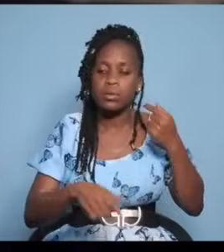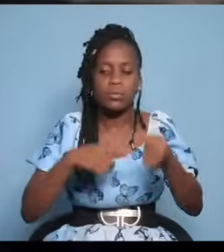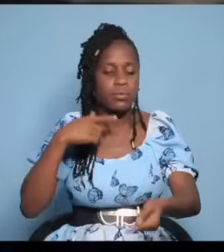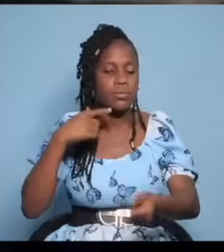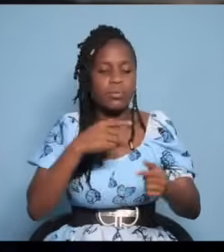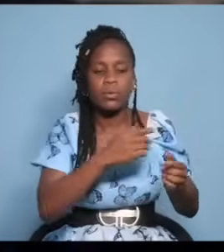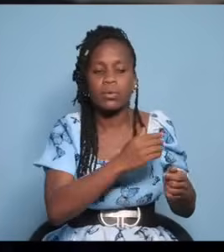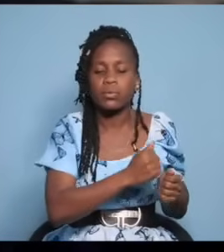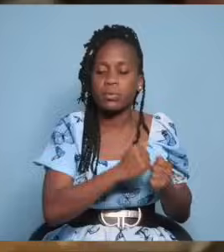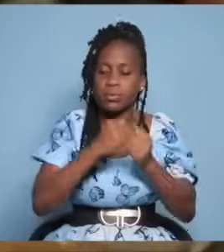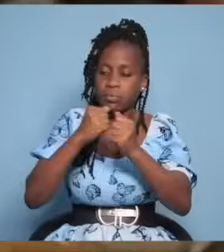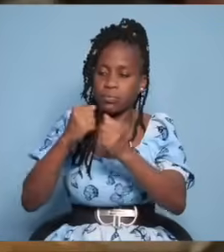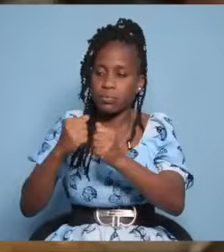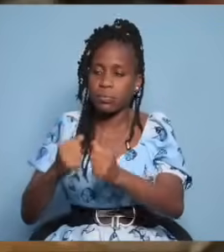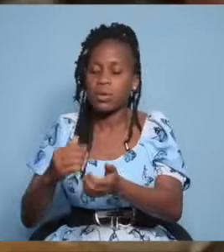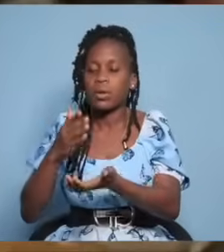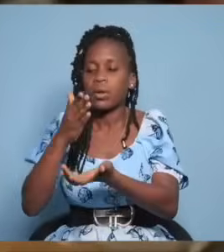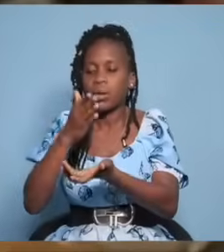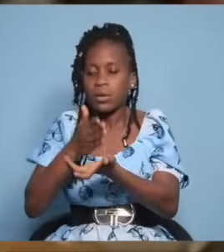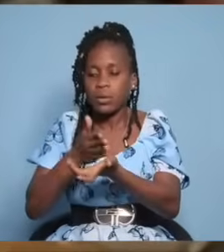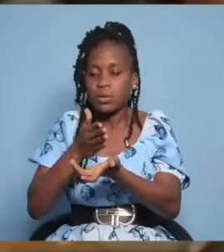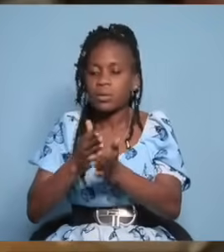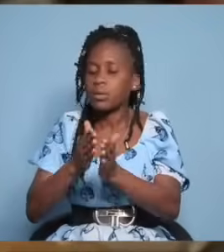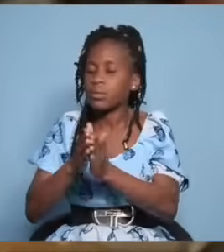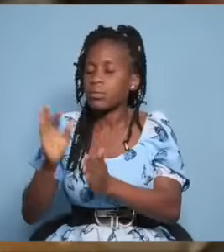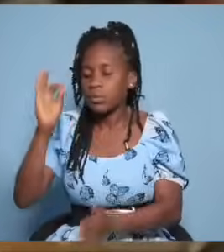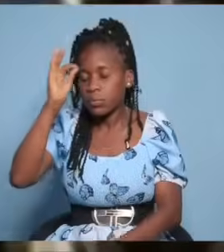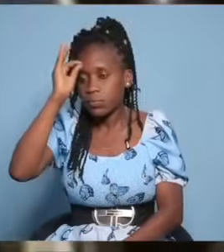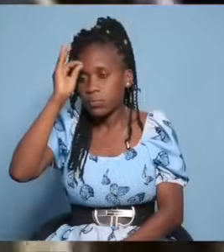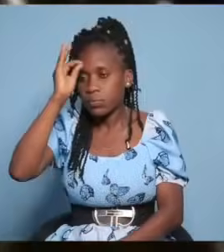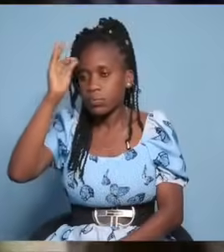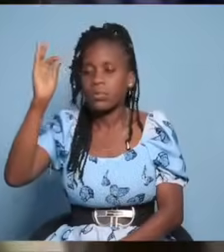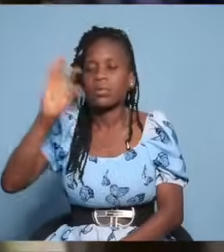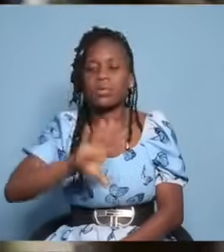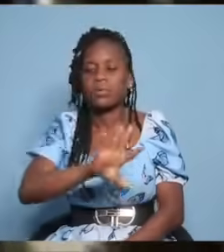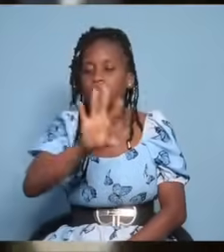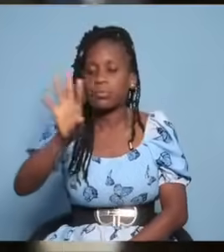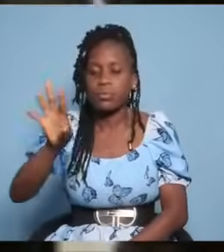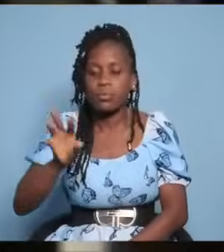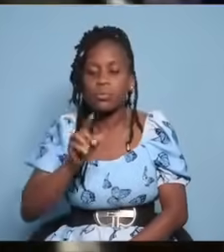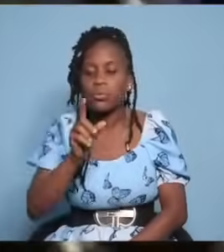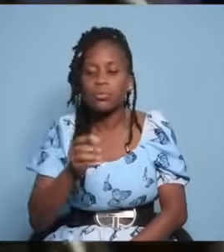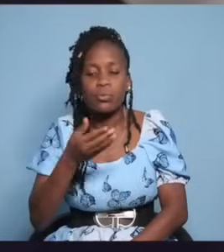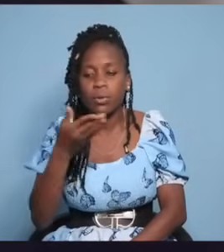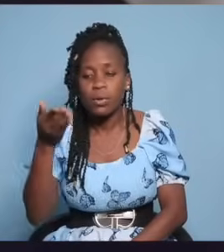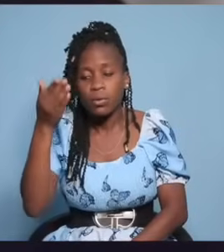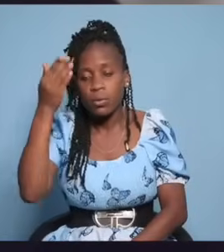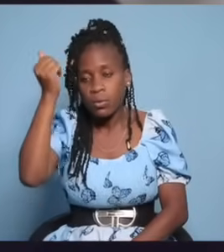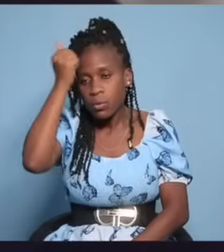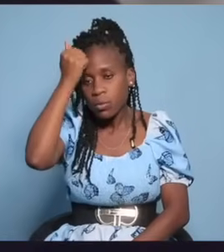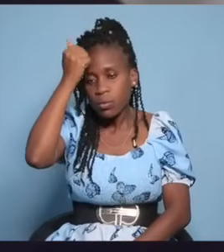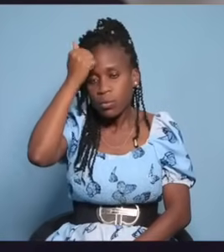sababu Tanzania kwanza ilikuwa ina mchango mkubwa au imechangia sana kumlea Jongarang